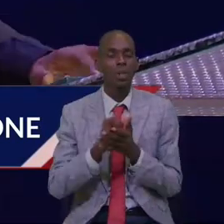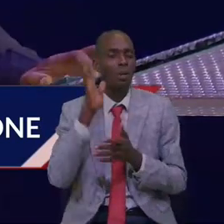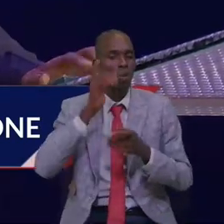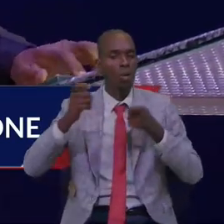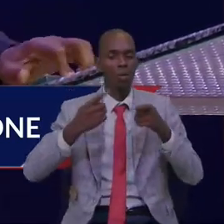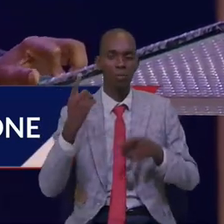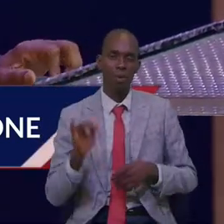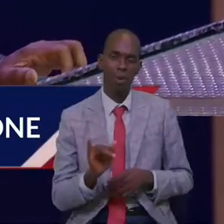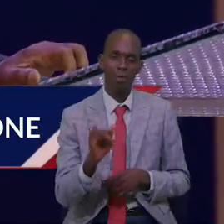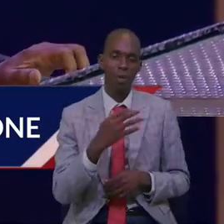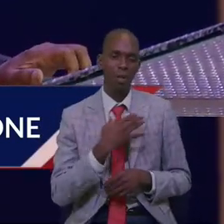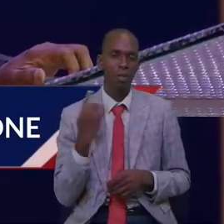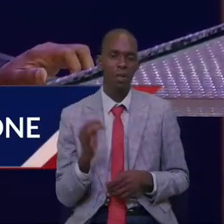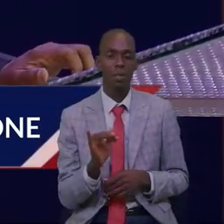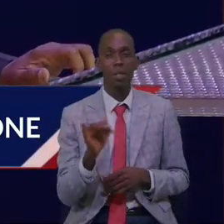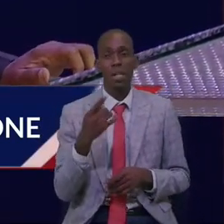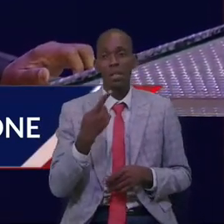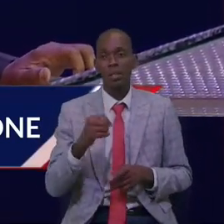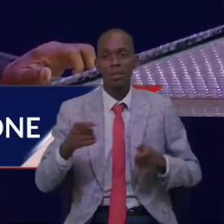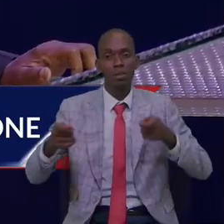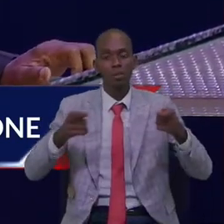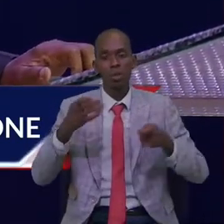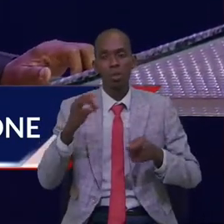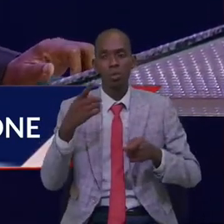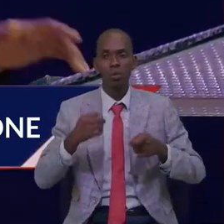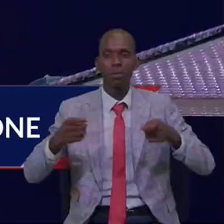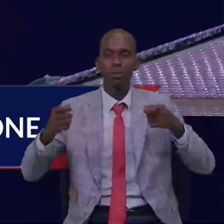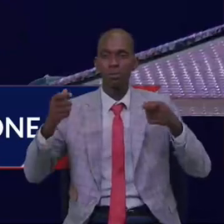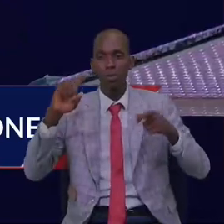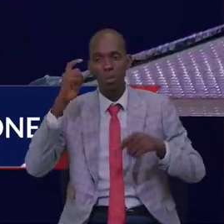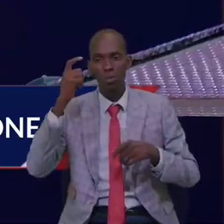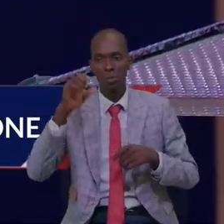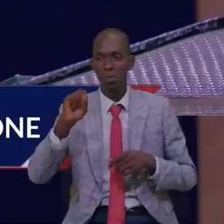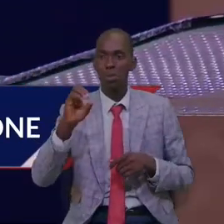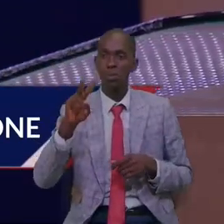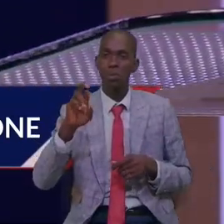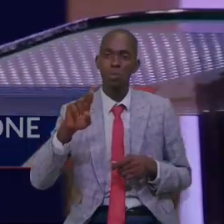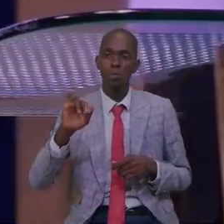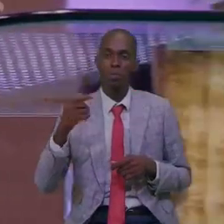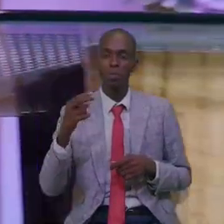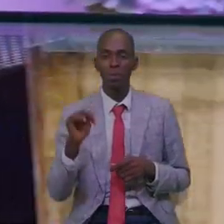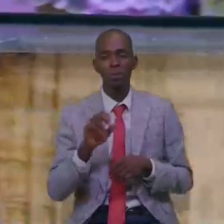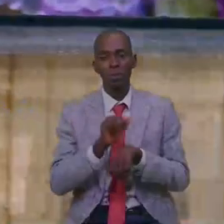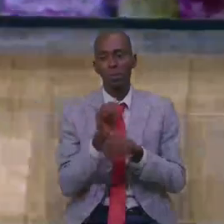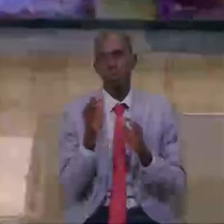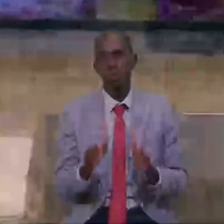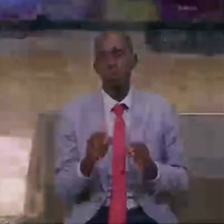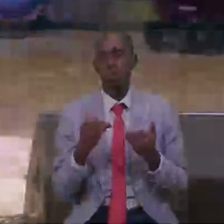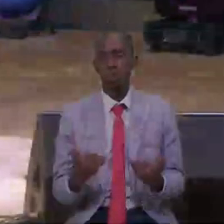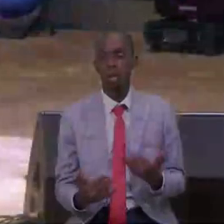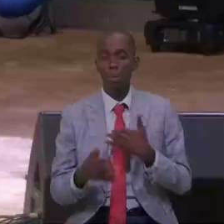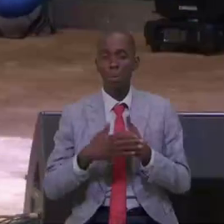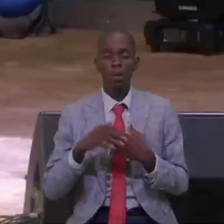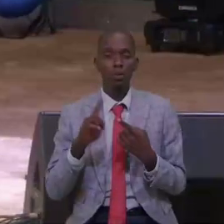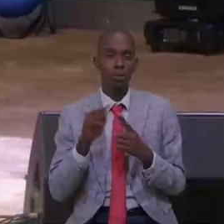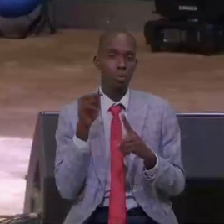La domination de la pierre souveraine Voyons le premier point ici. Nous allons voir